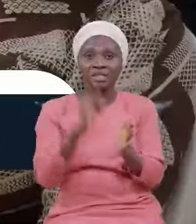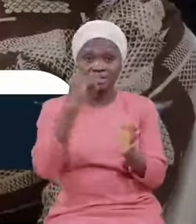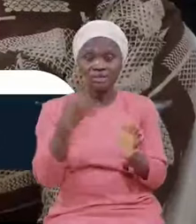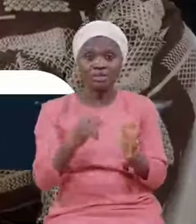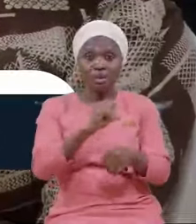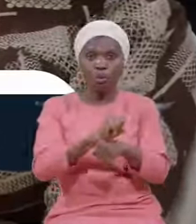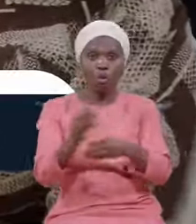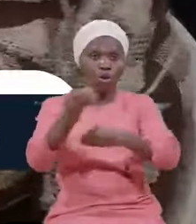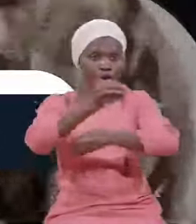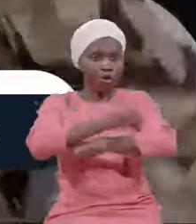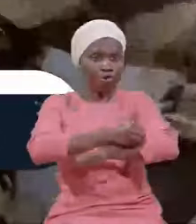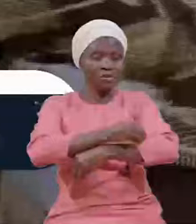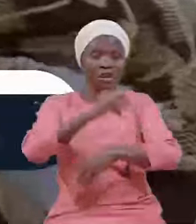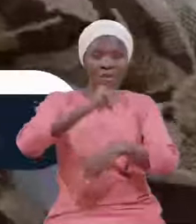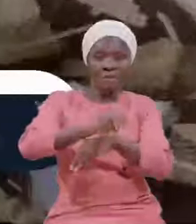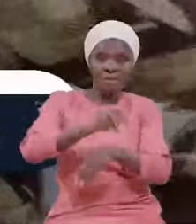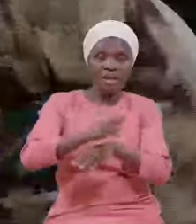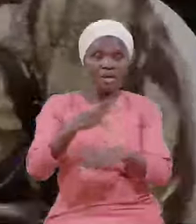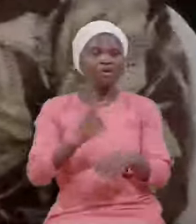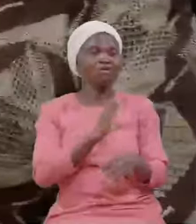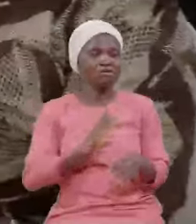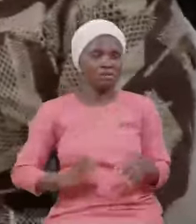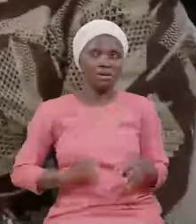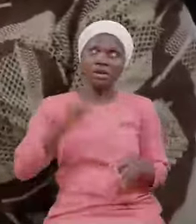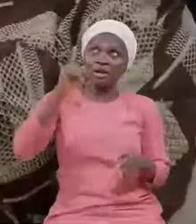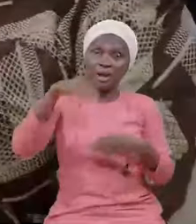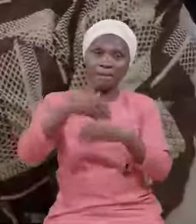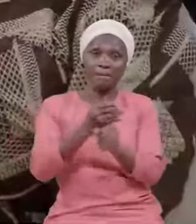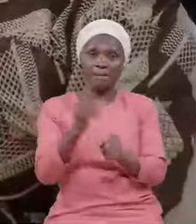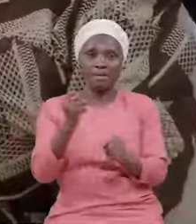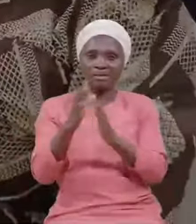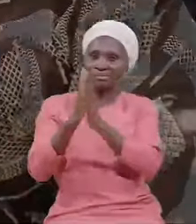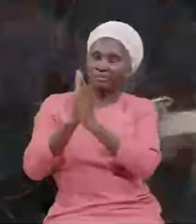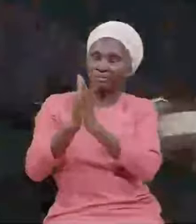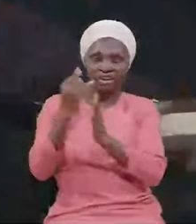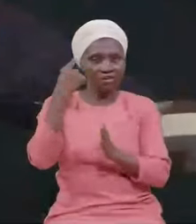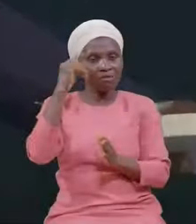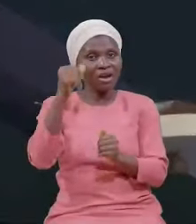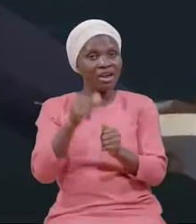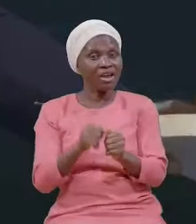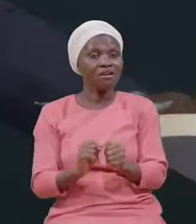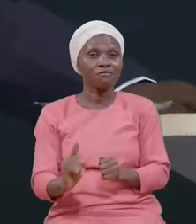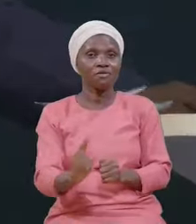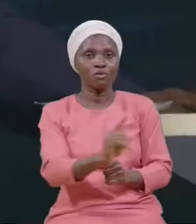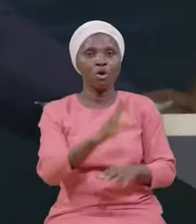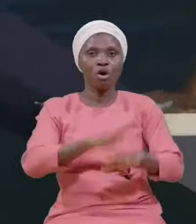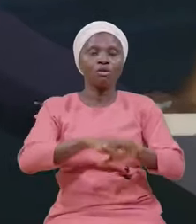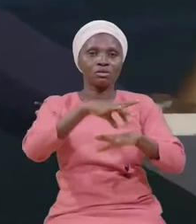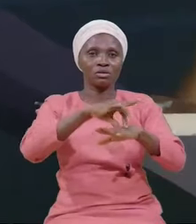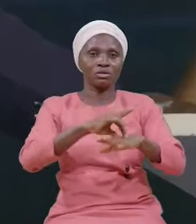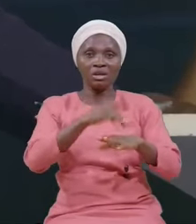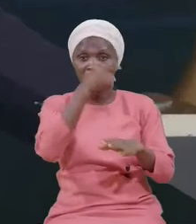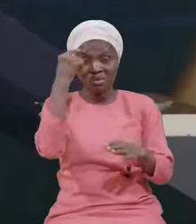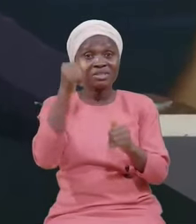les coupables. Ça, la fonction de Christ, ça c'est le ministère de Christ, il